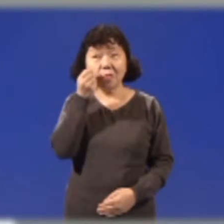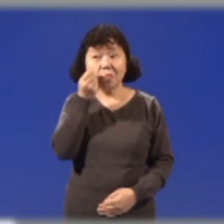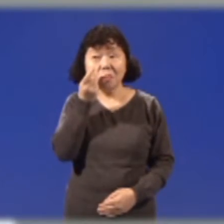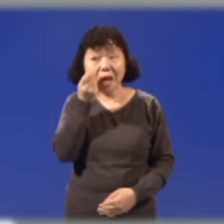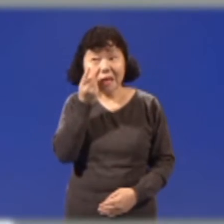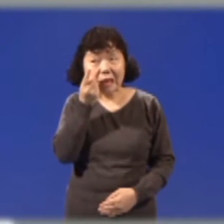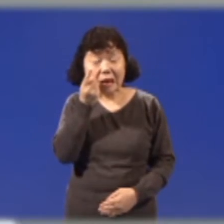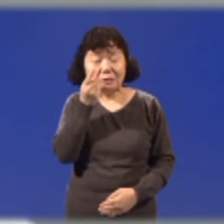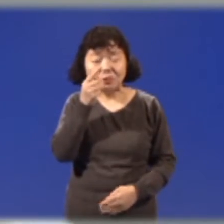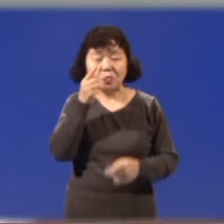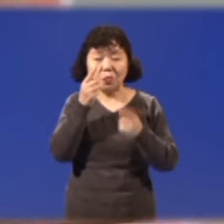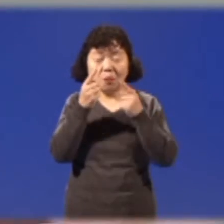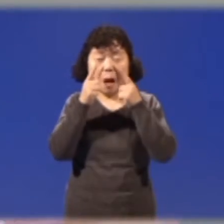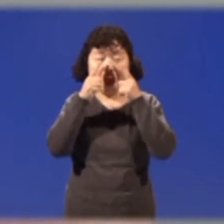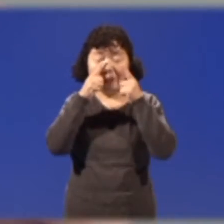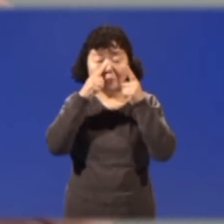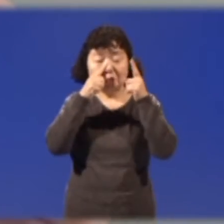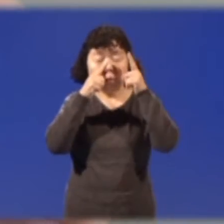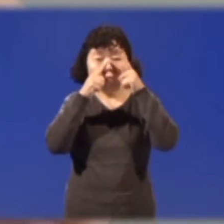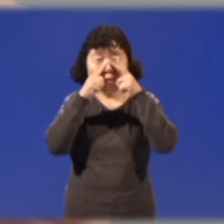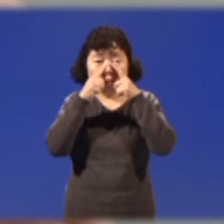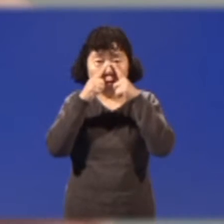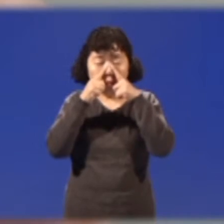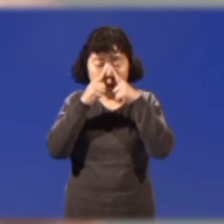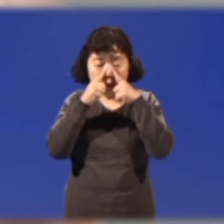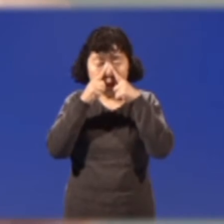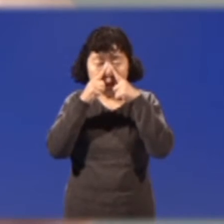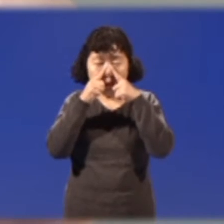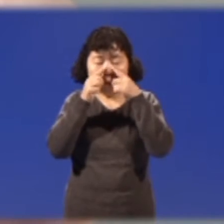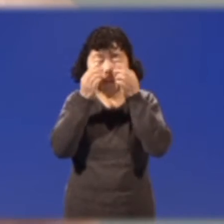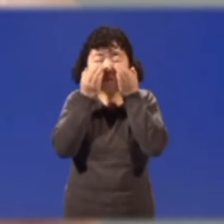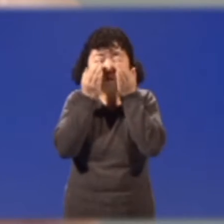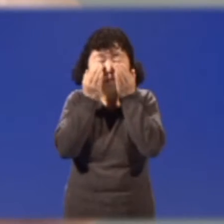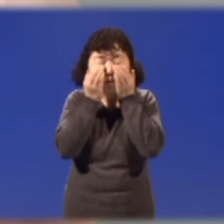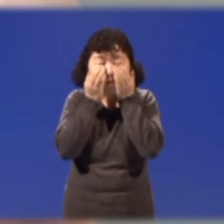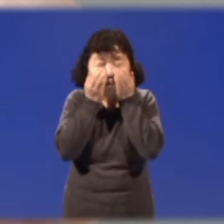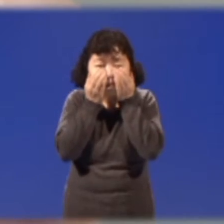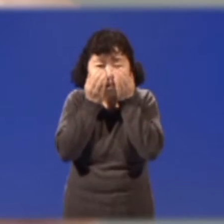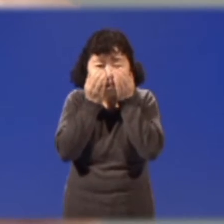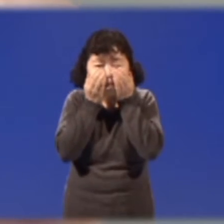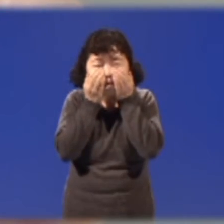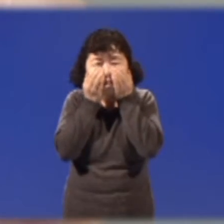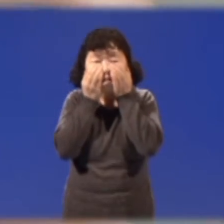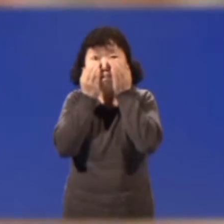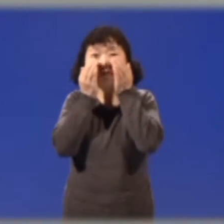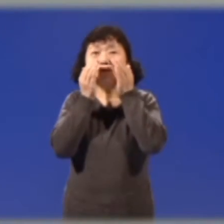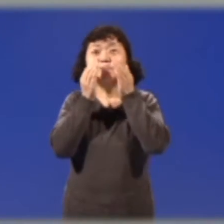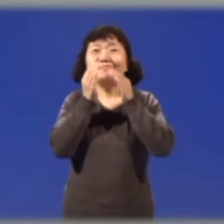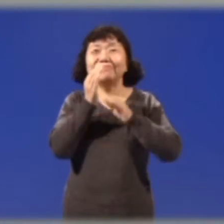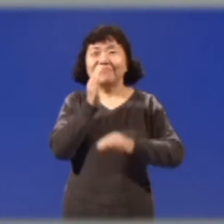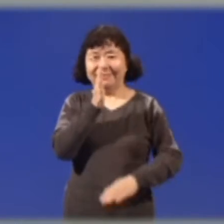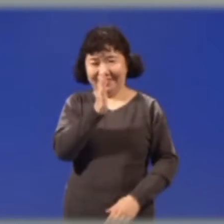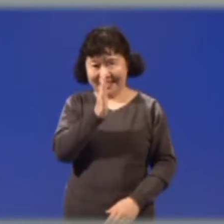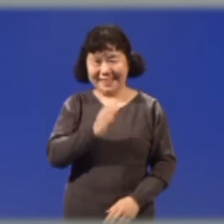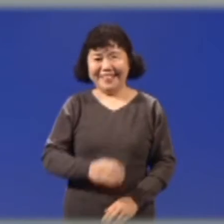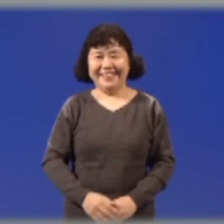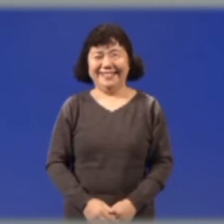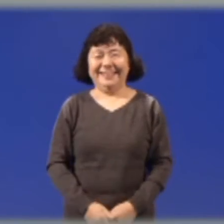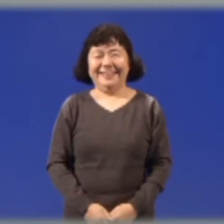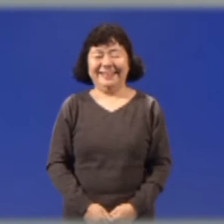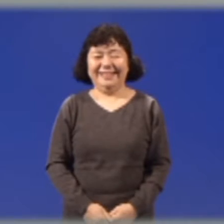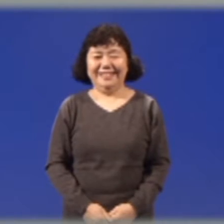ワイヤーの入っているマスクの上の部分は押さえて鼻の形に合わせてください